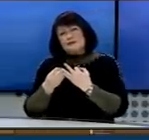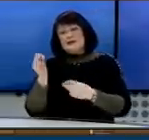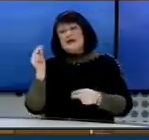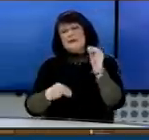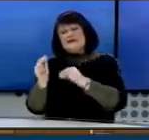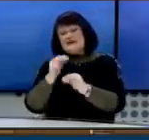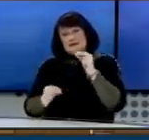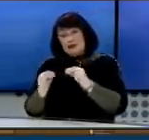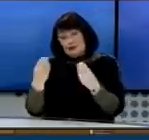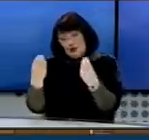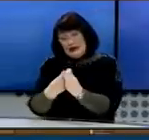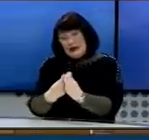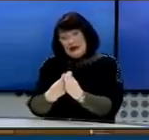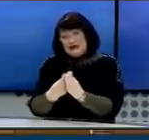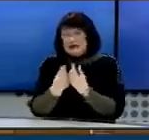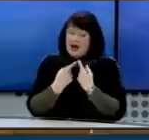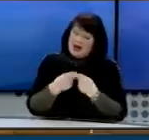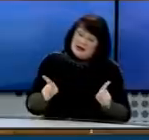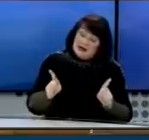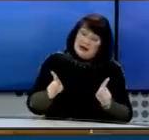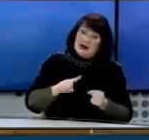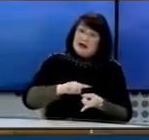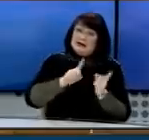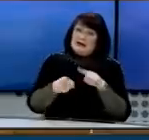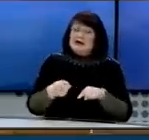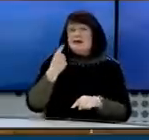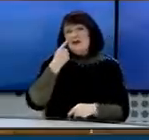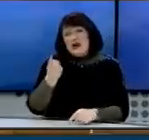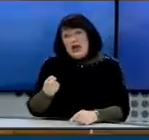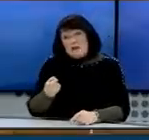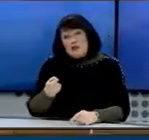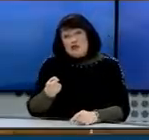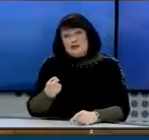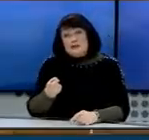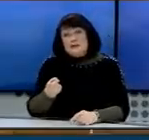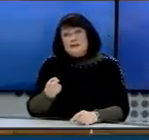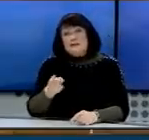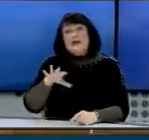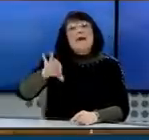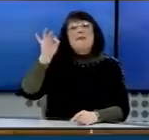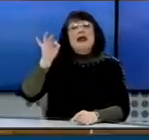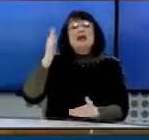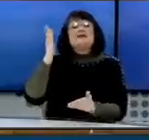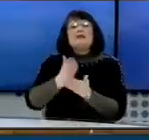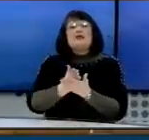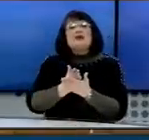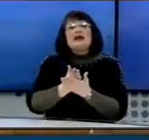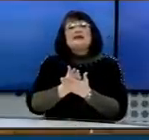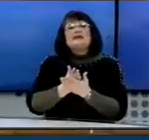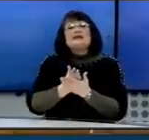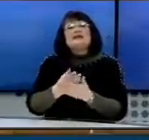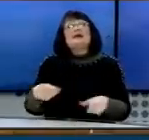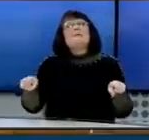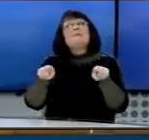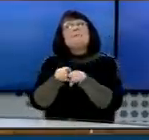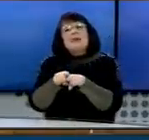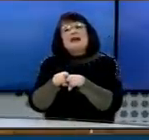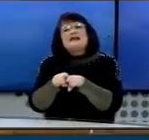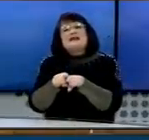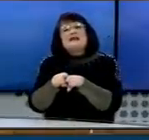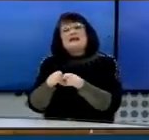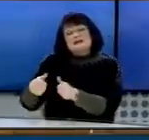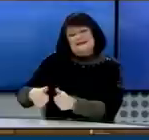ψήφο. Αντίθετα όμως, διαπιστώνω ότι επιλέξατε να συνταχθείτε